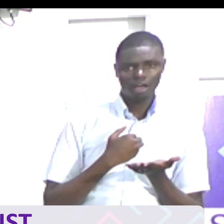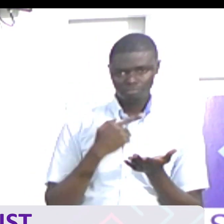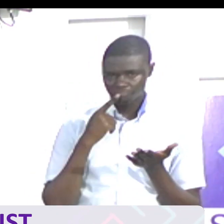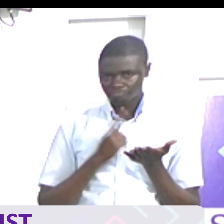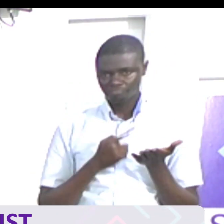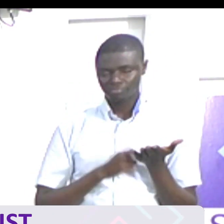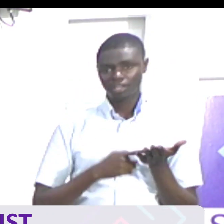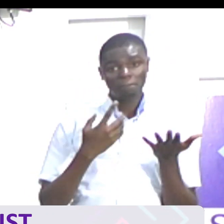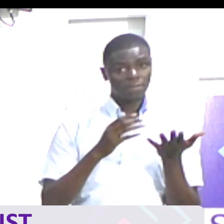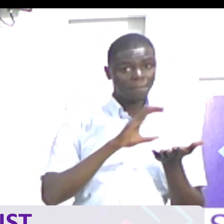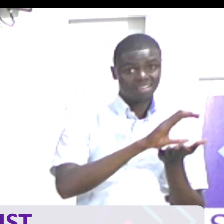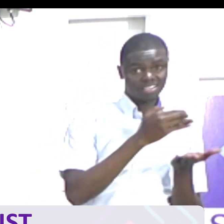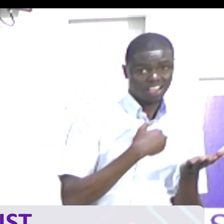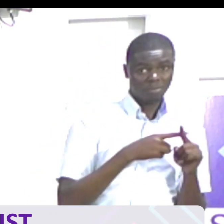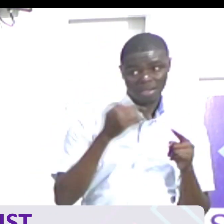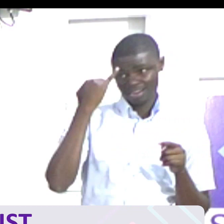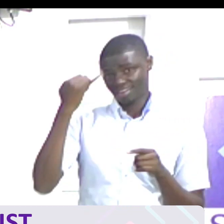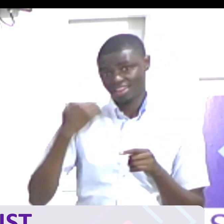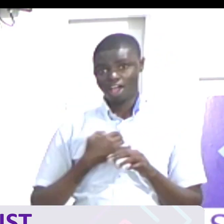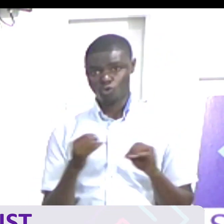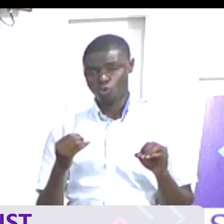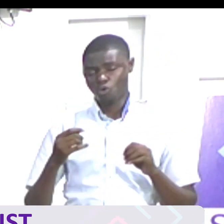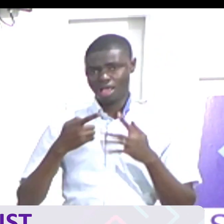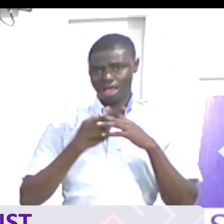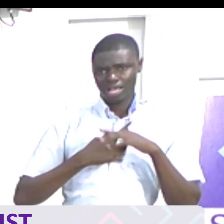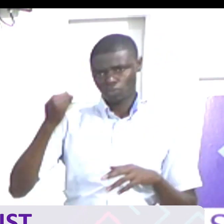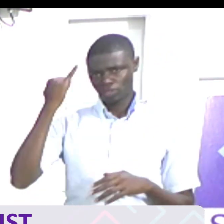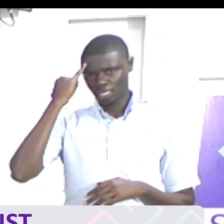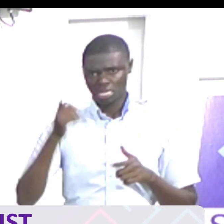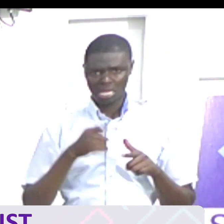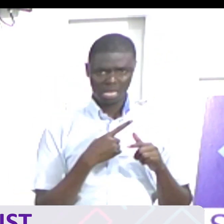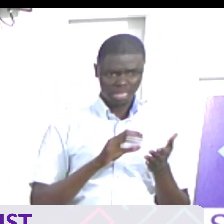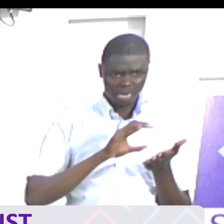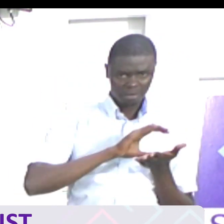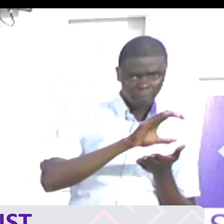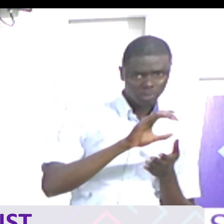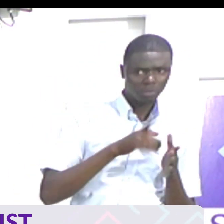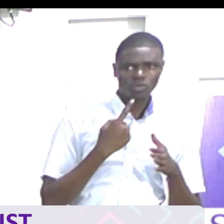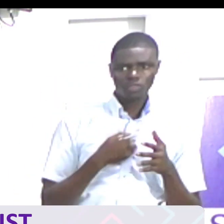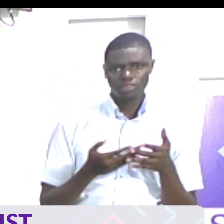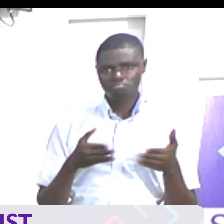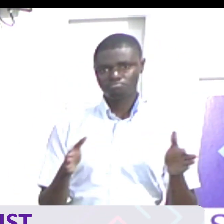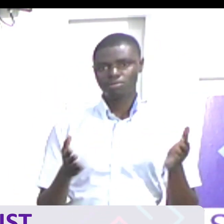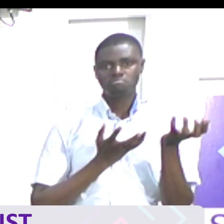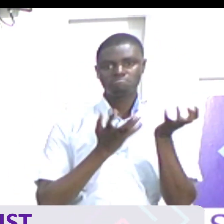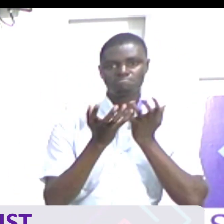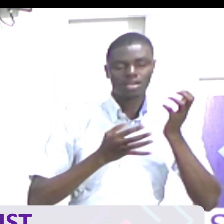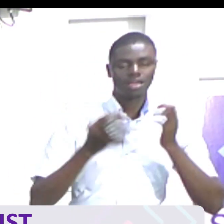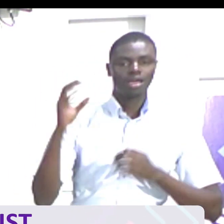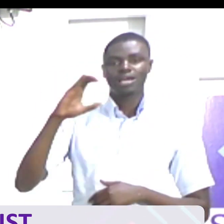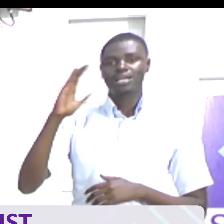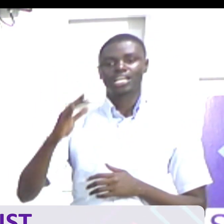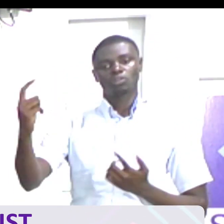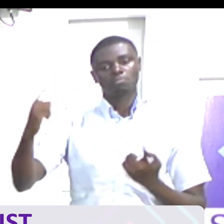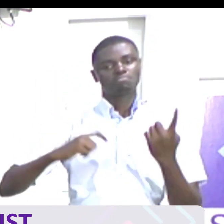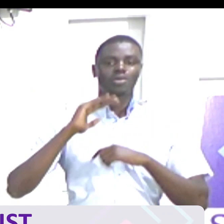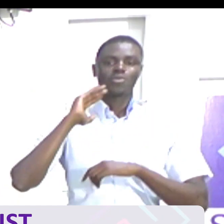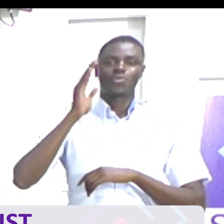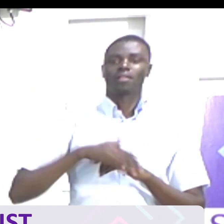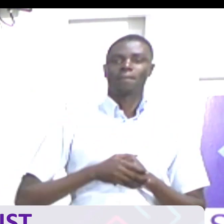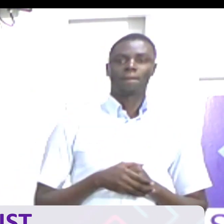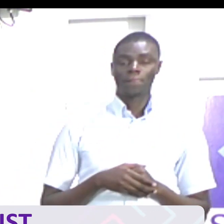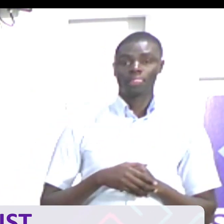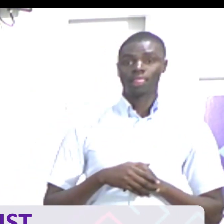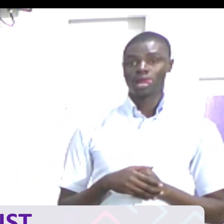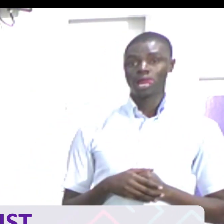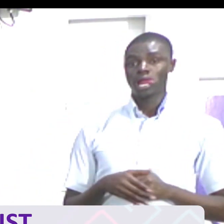lakini idea. Right. Anza na idea, capital, we fungua biz kabisa, utapata customer maana kabisa. And that's what I